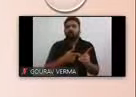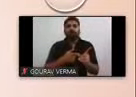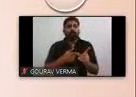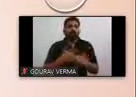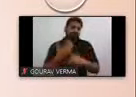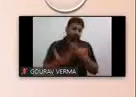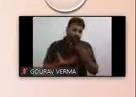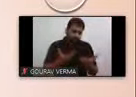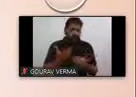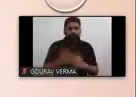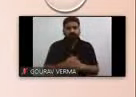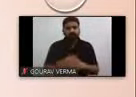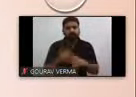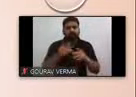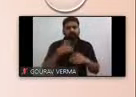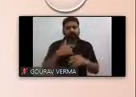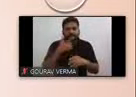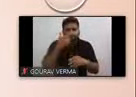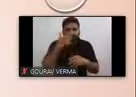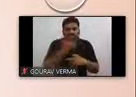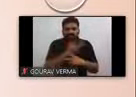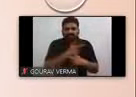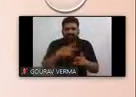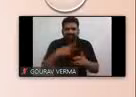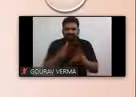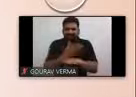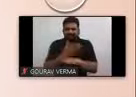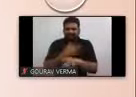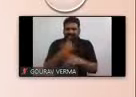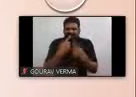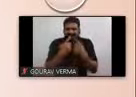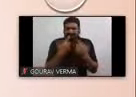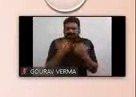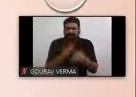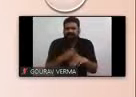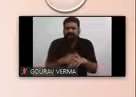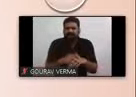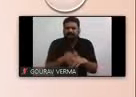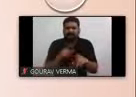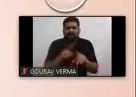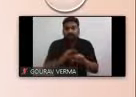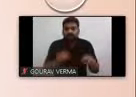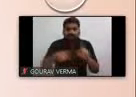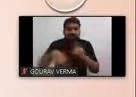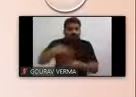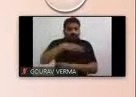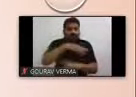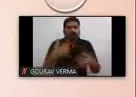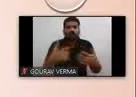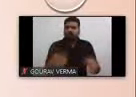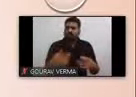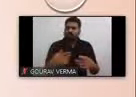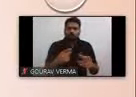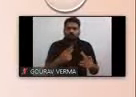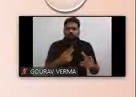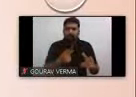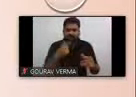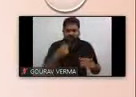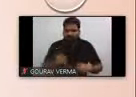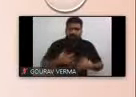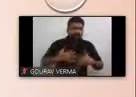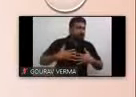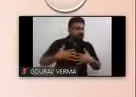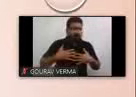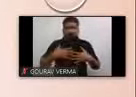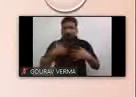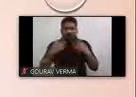दिस सेंसरी ओवरवेलमिंग, जिसके बारे में हमने ऑलरेडी कहा कि बच्चे हमारे बहुत जल्दी ओवरवेल्म्ड हो जाते